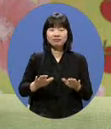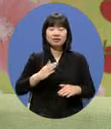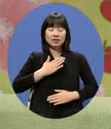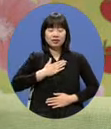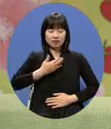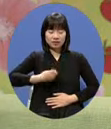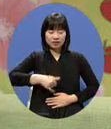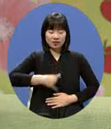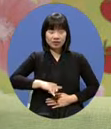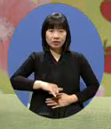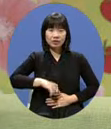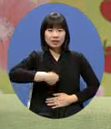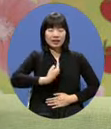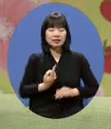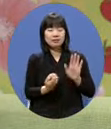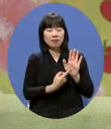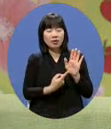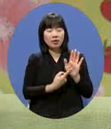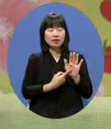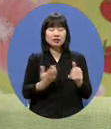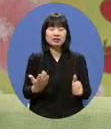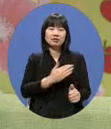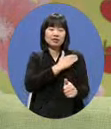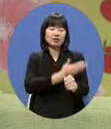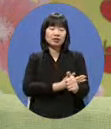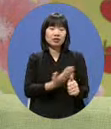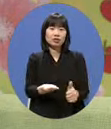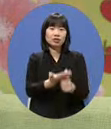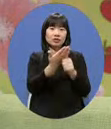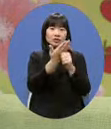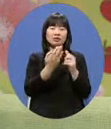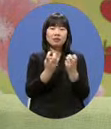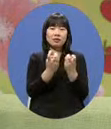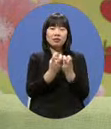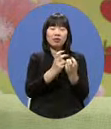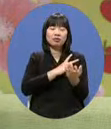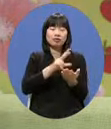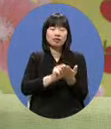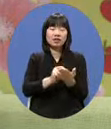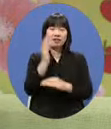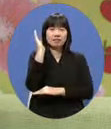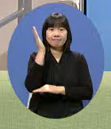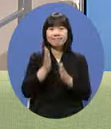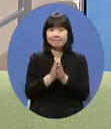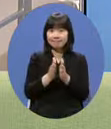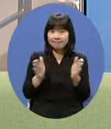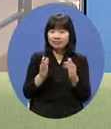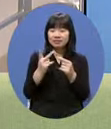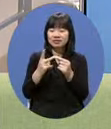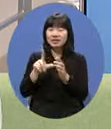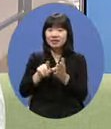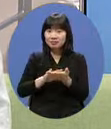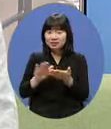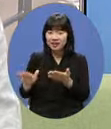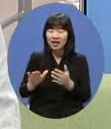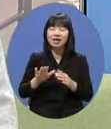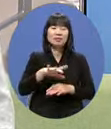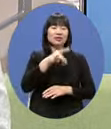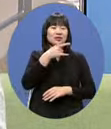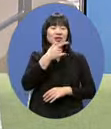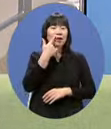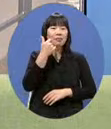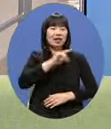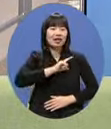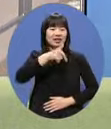표현력 키우기로 준비를 해봤습니다 그 두 번째 시간인데요 먼저 수요일에 아빠 김영규 씨 소개합니다 안녕하세요 안녕하세요